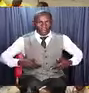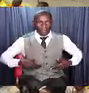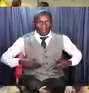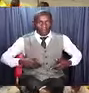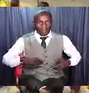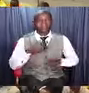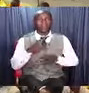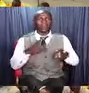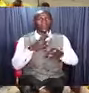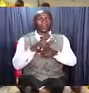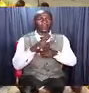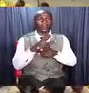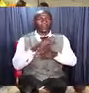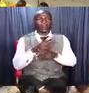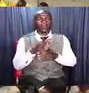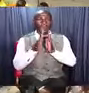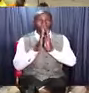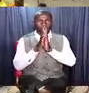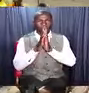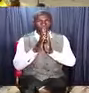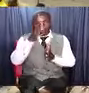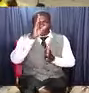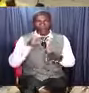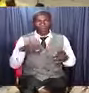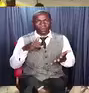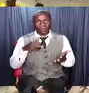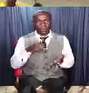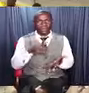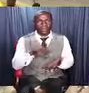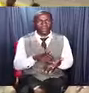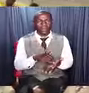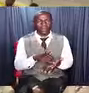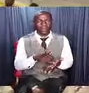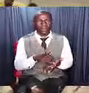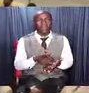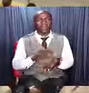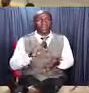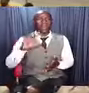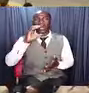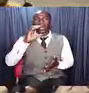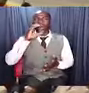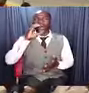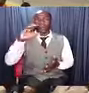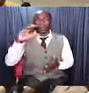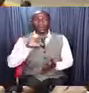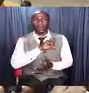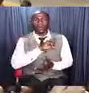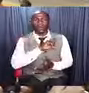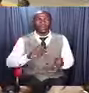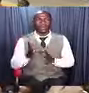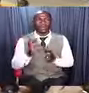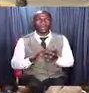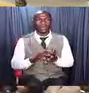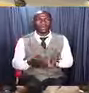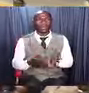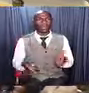ya jua. Of hunger of every Christian. Mungu atimize. Whatever they pray God to do. Na ni amri yake Bwana Yesu. And it's the command of Narudia Jesus.